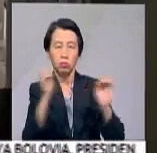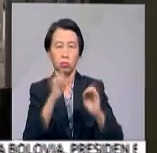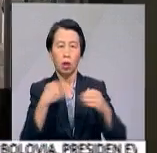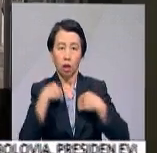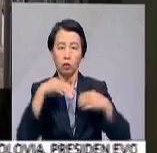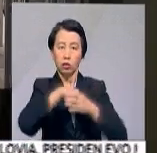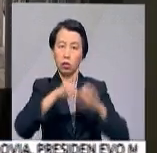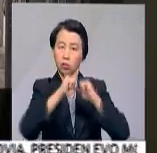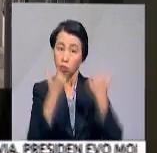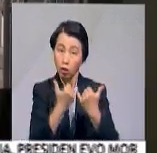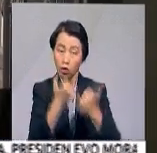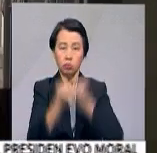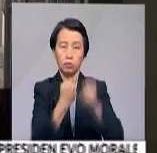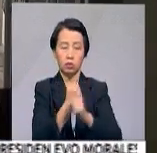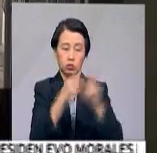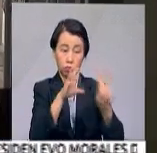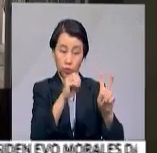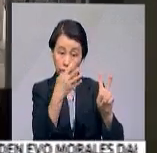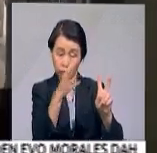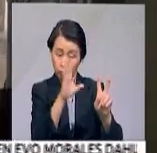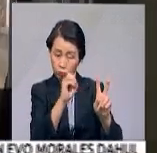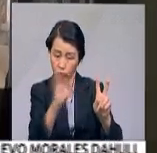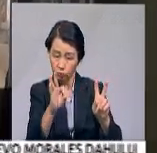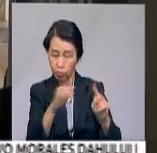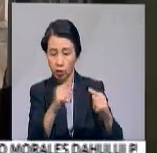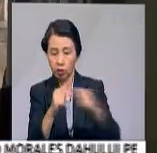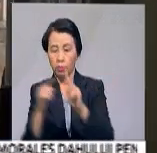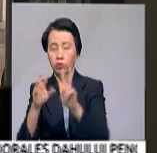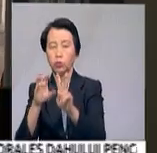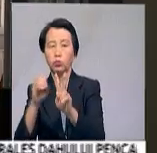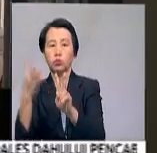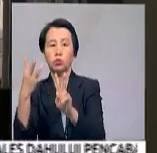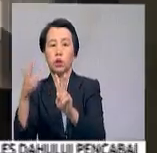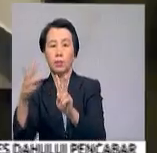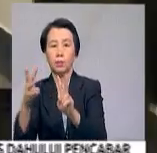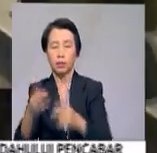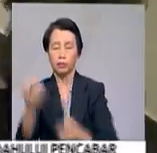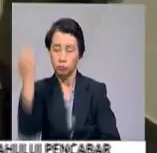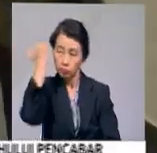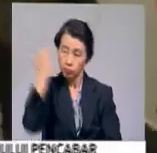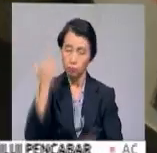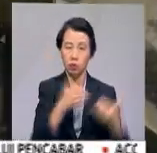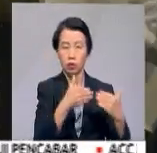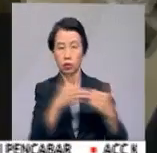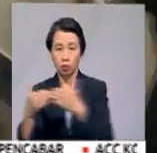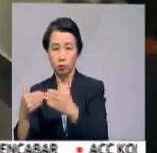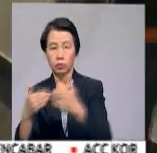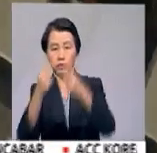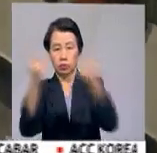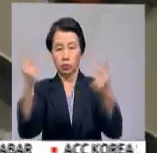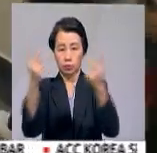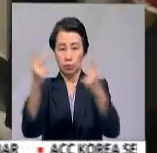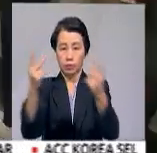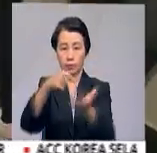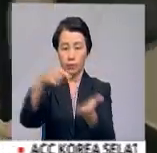itu antara tahun 2009 hingga 2016. Perbicaraan bersambung Khamis ini.